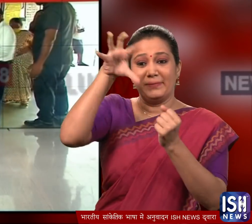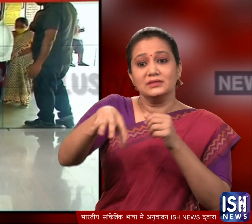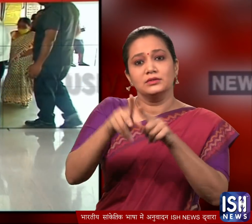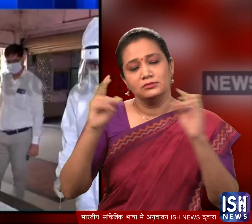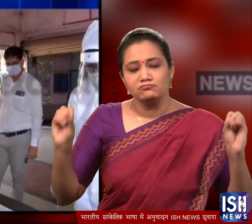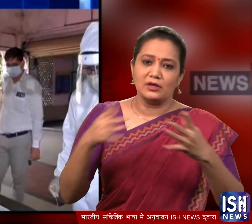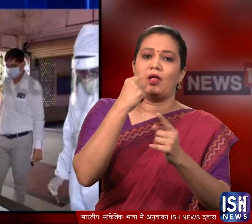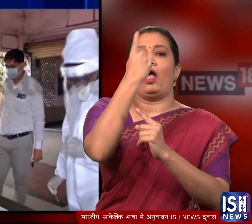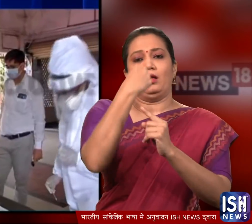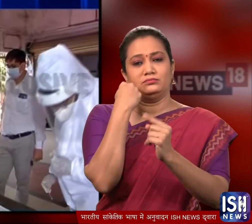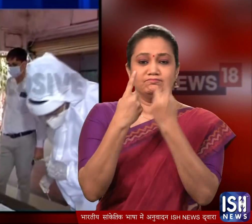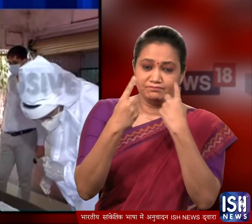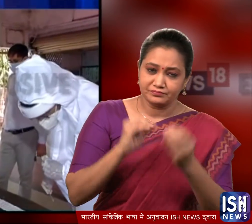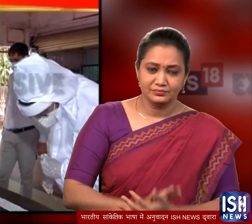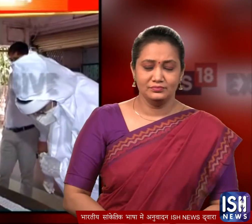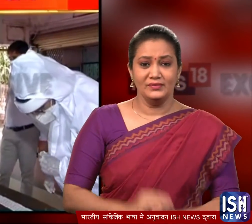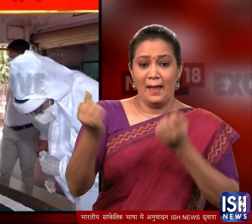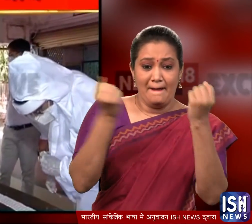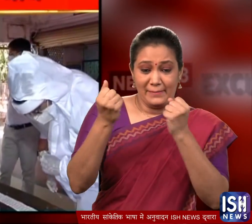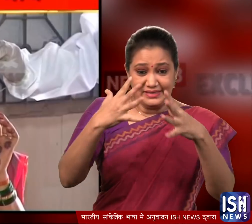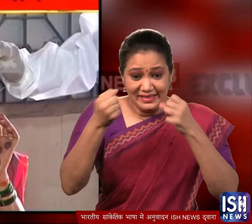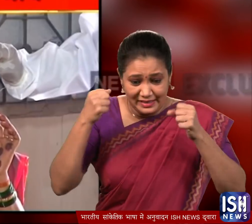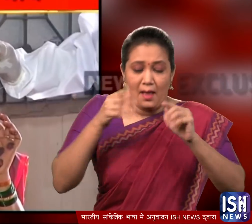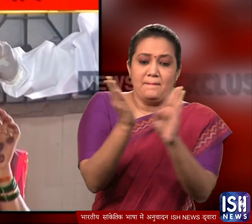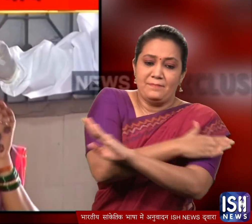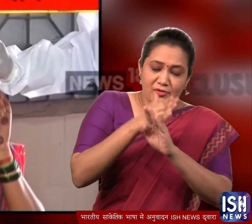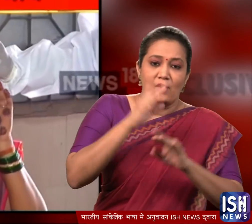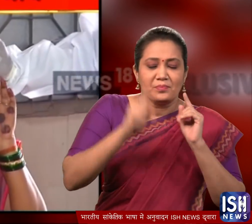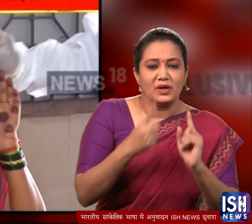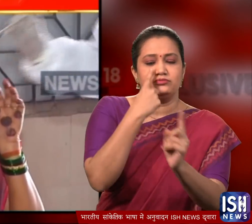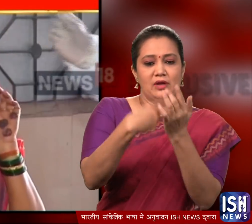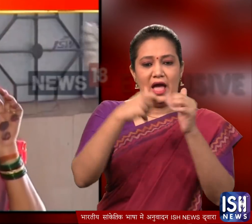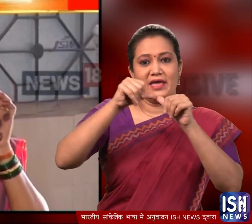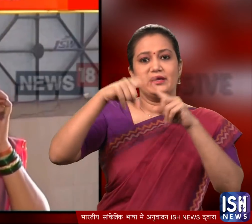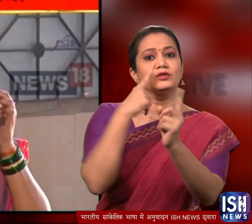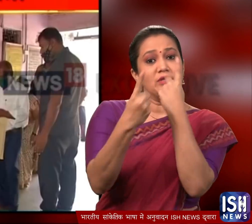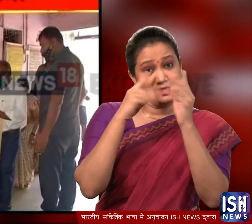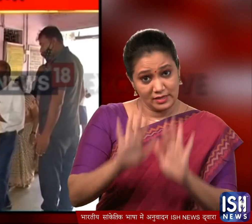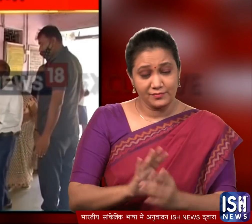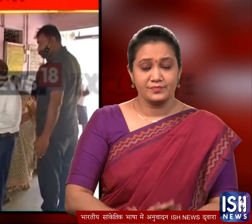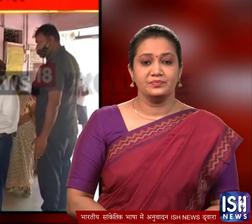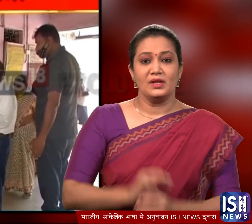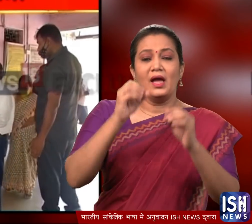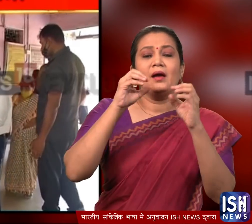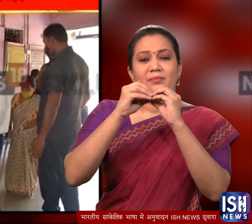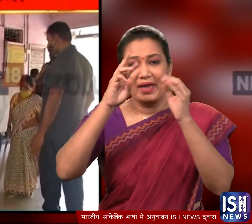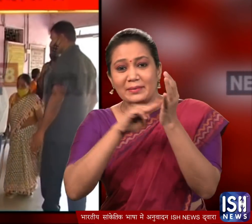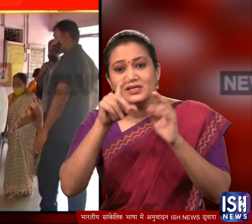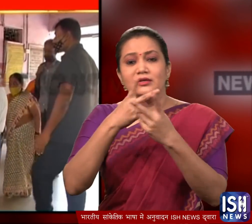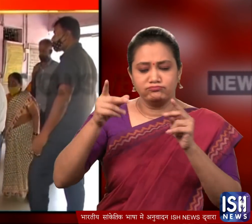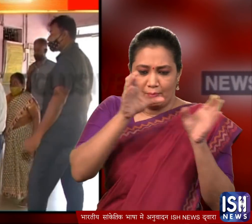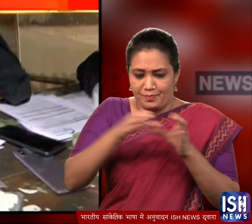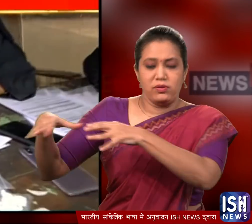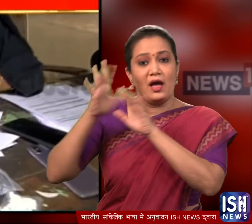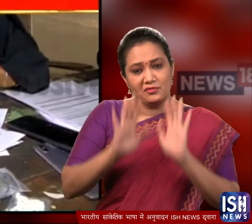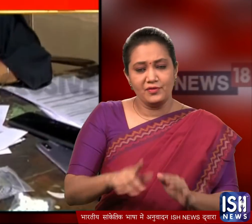आई, जहां हमने देखा कि बस में यात्रा करने से पहले लोगों की रैपिड टेस्टिंग की जा रही है। इसके लिए बीएमसी के कुछ कर्मचारियों